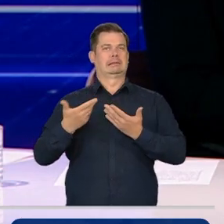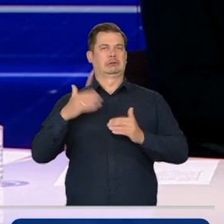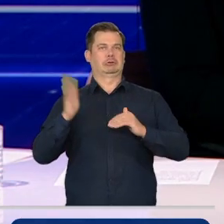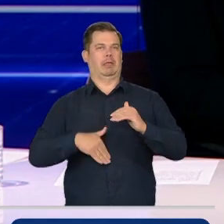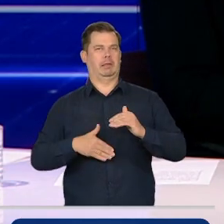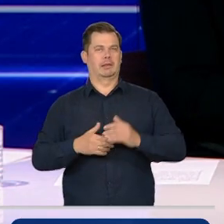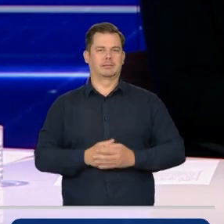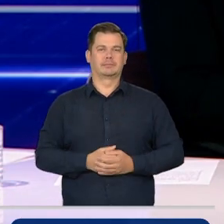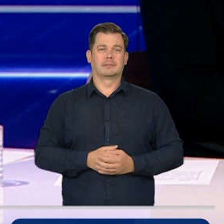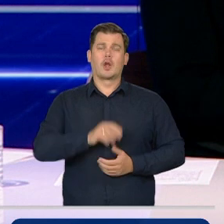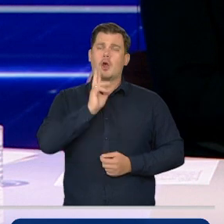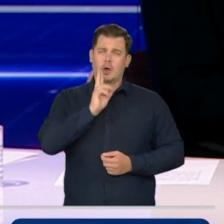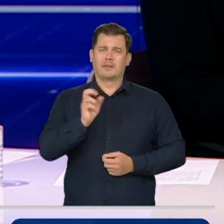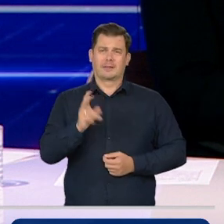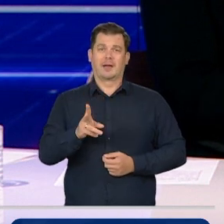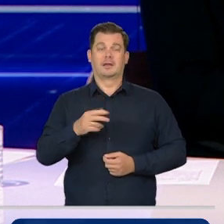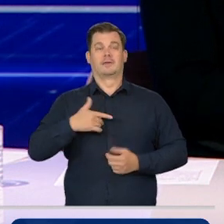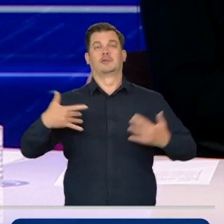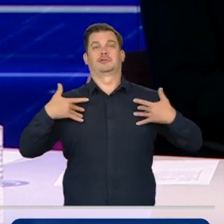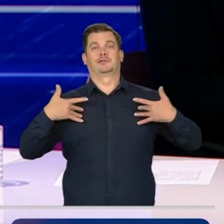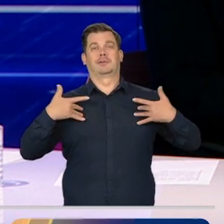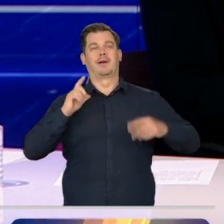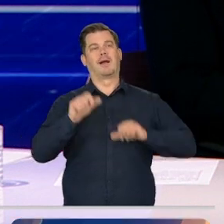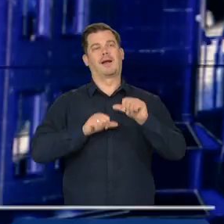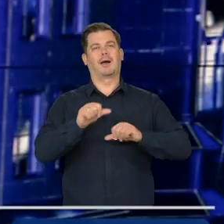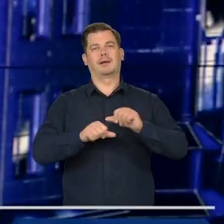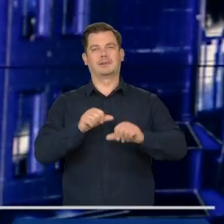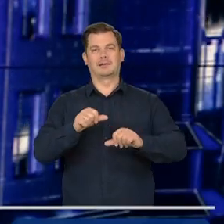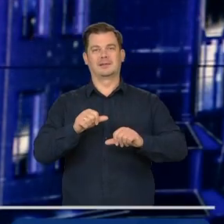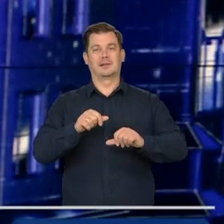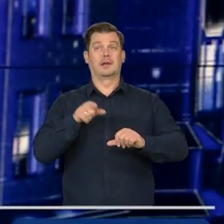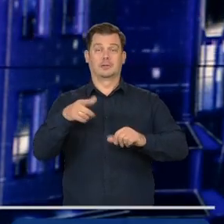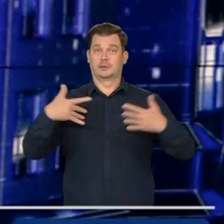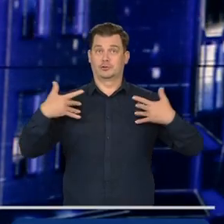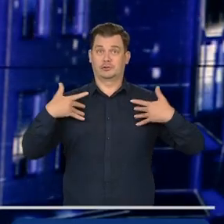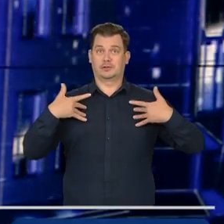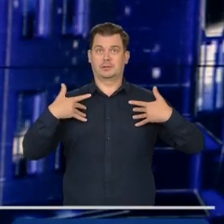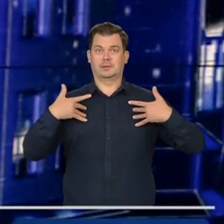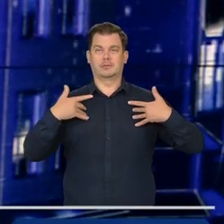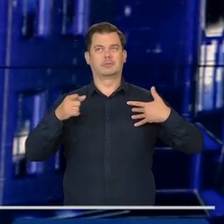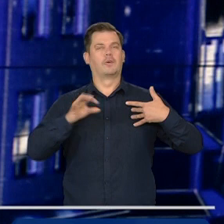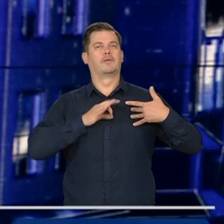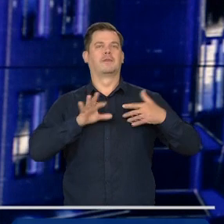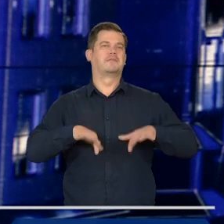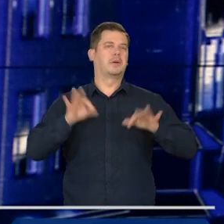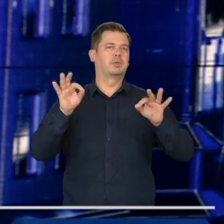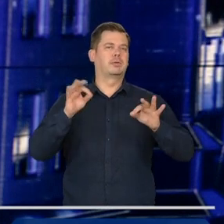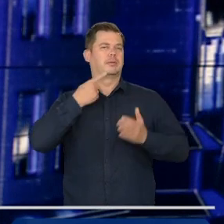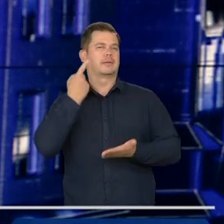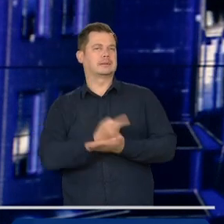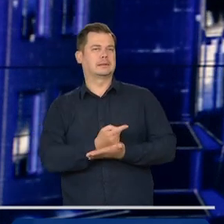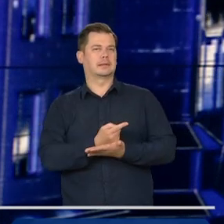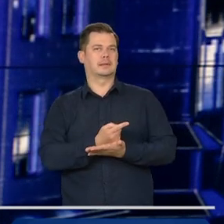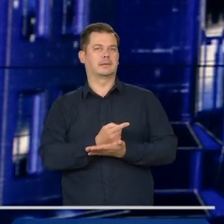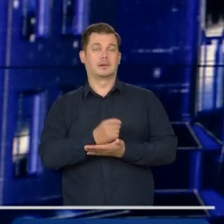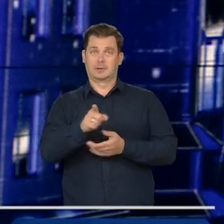No, oczywiście my tutaj mamy to nasze życie, kilkadziesiąt lat tego życia i to jest życie, w którym dokonują się nasze wybory. Proszę zwrócić uwagę,